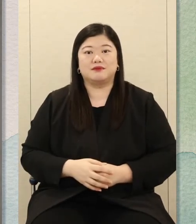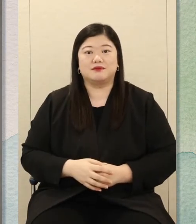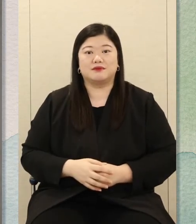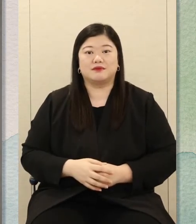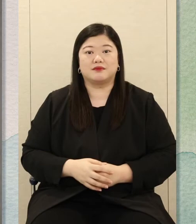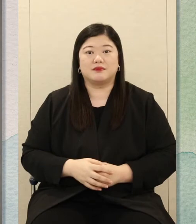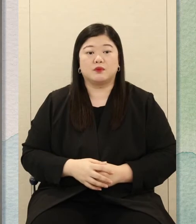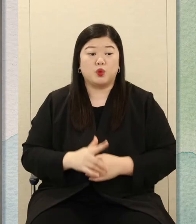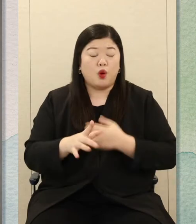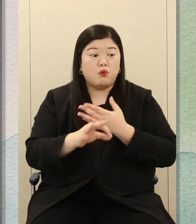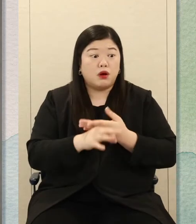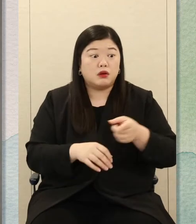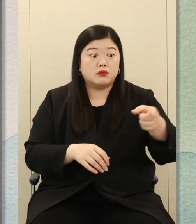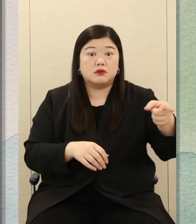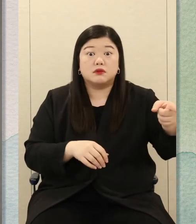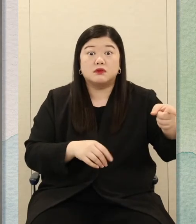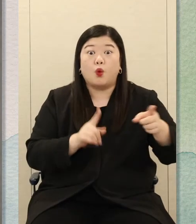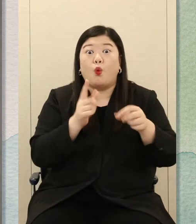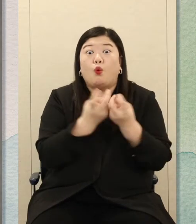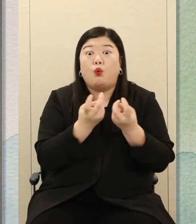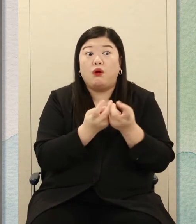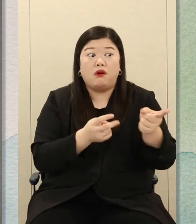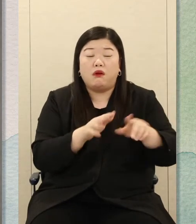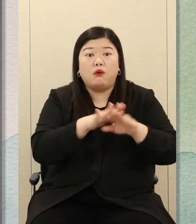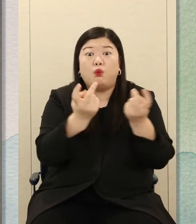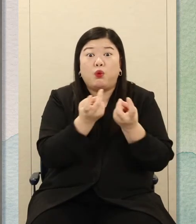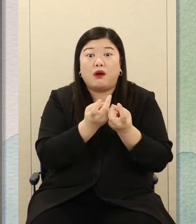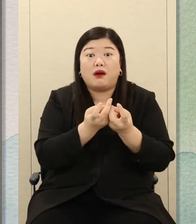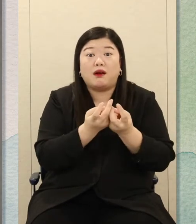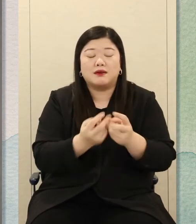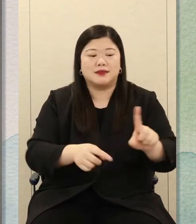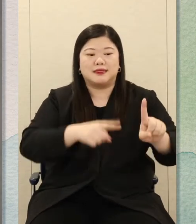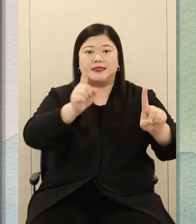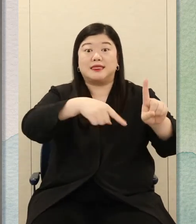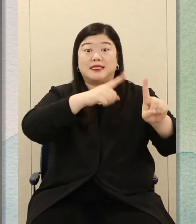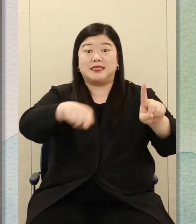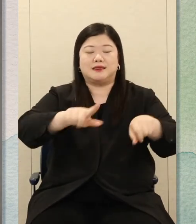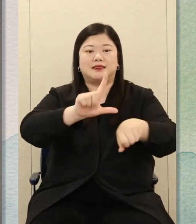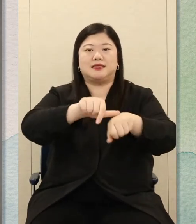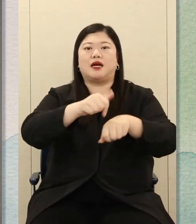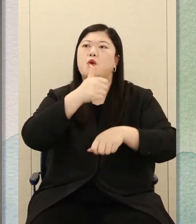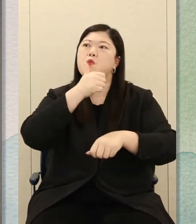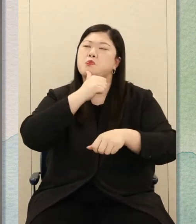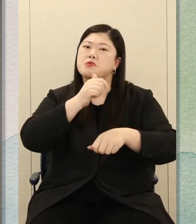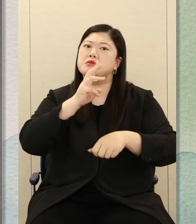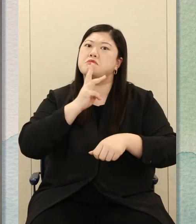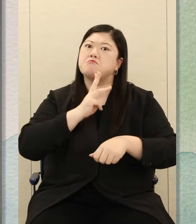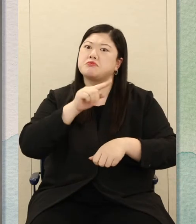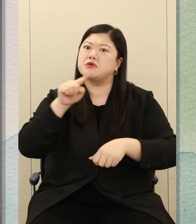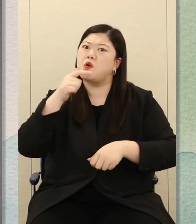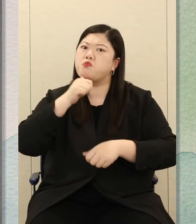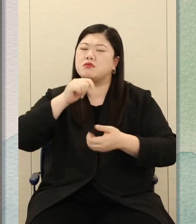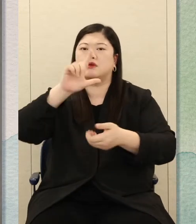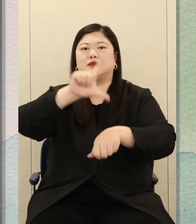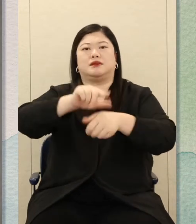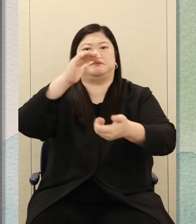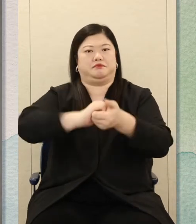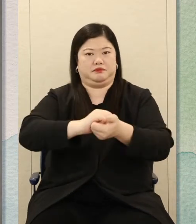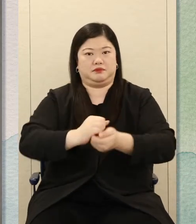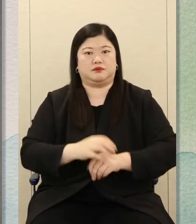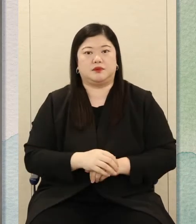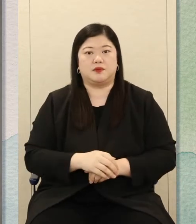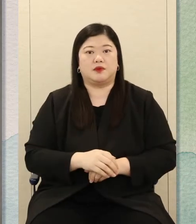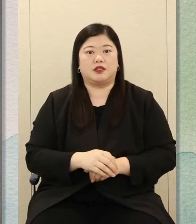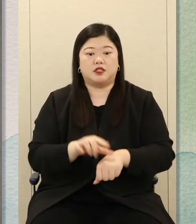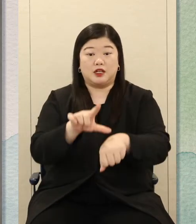말씀드렸지만 무조건 5분 이상 말하지 않기. 최대 5분이야. 땡! 이게 처음에 훈련이 될 때까지는 그게